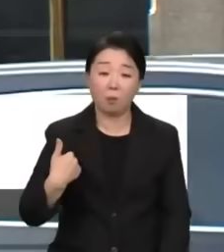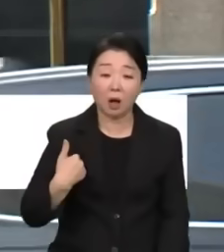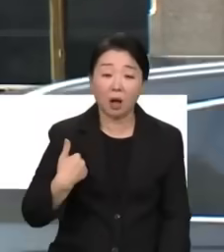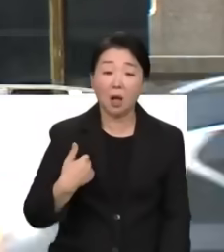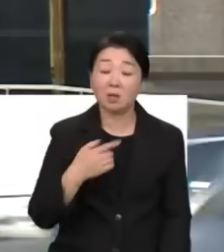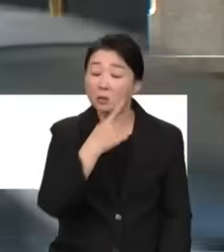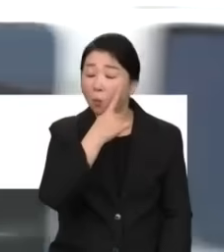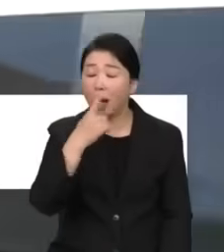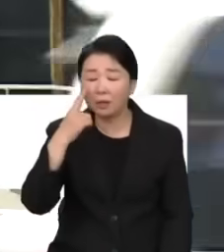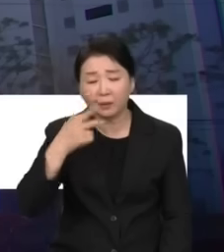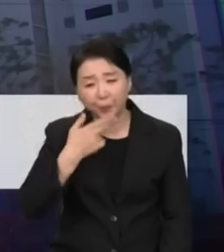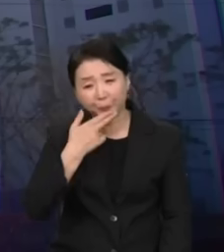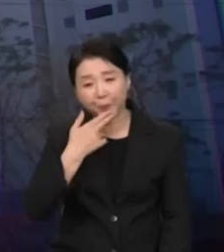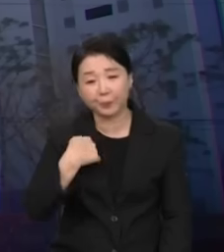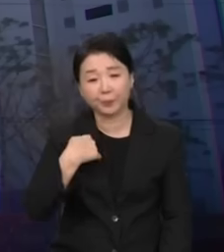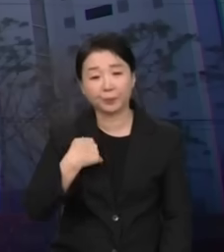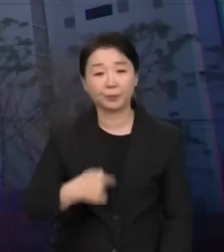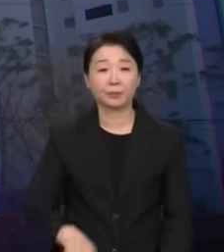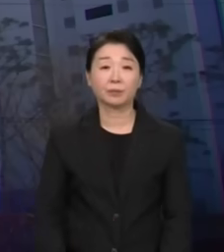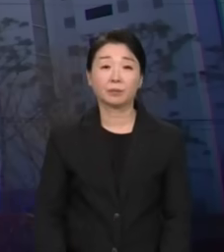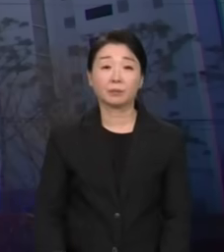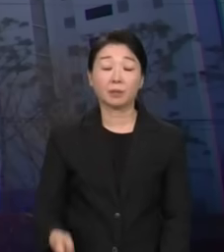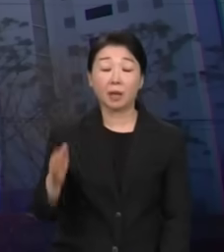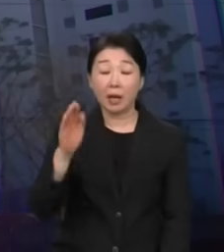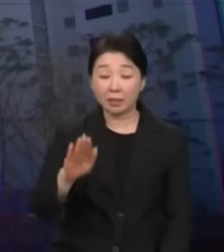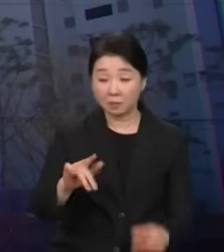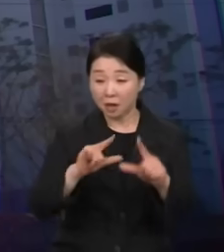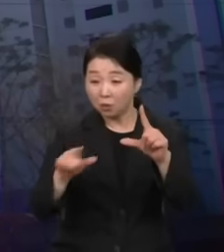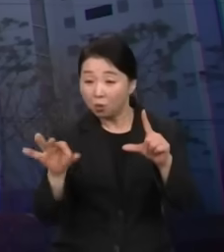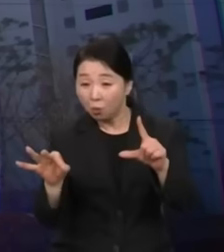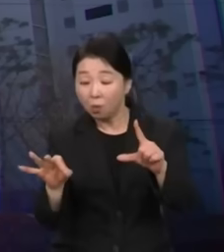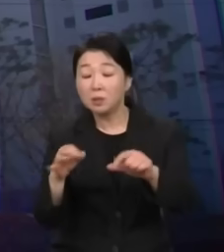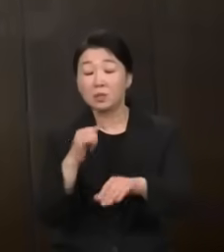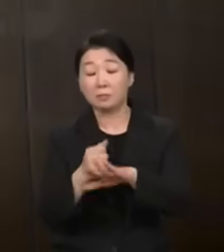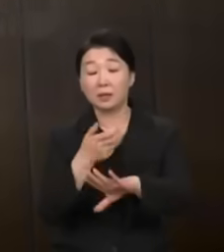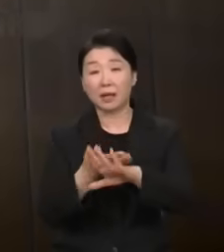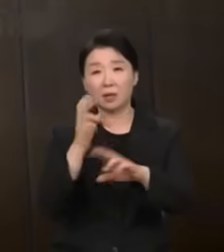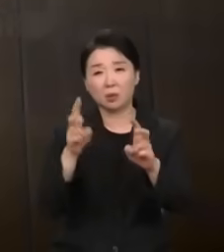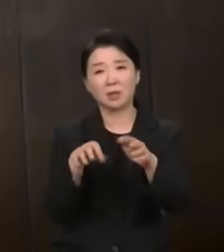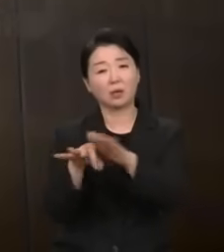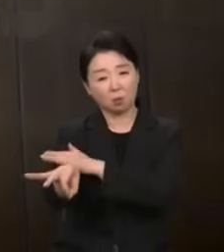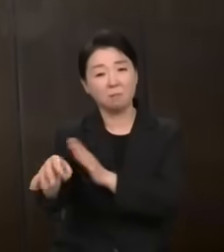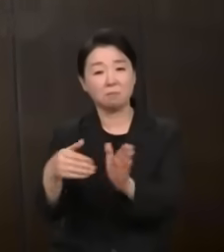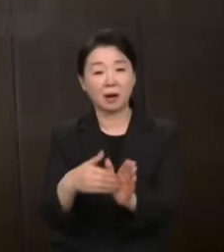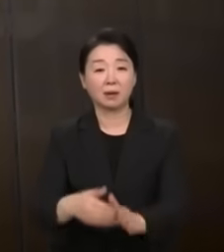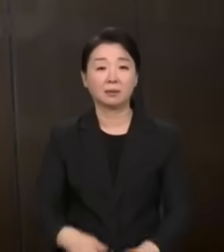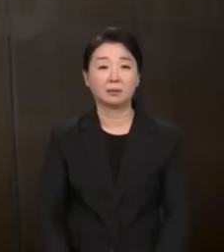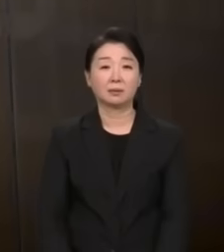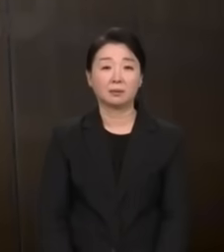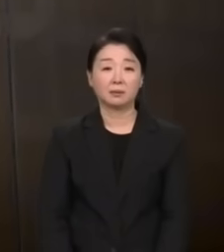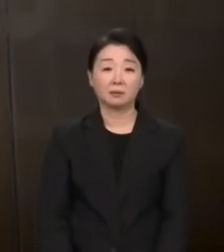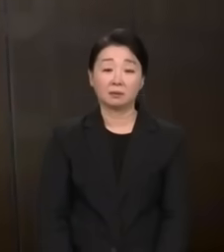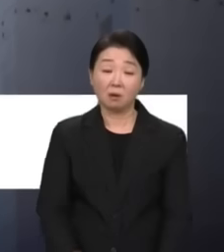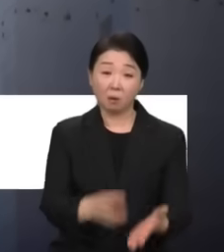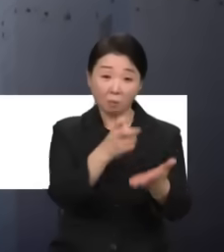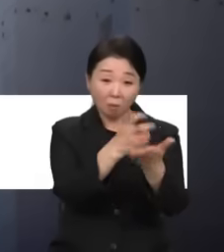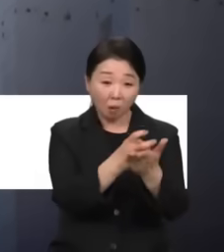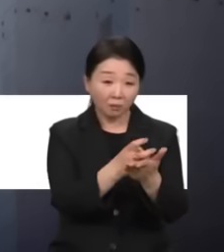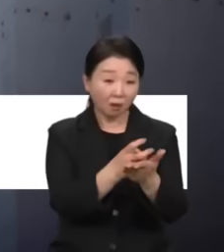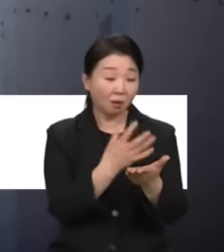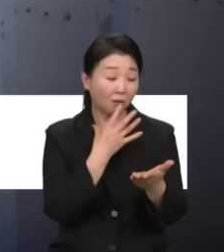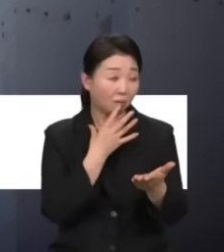확인한 바는 네. 없으니까요. 하지만 일부 비용은 이미 타 계열사가 집행한 것으로 파악됐습니다. 그 법적으로는 뭐